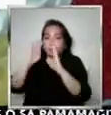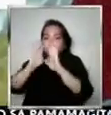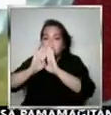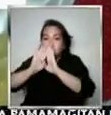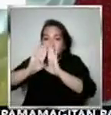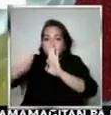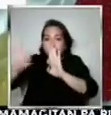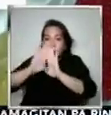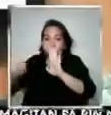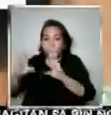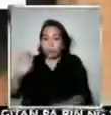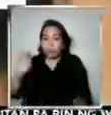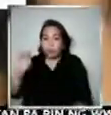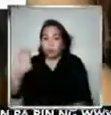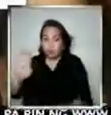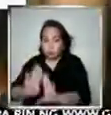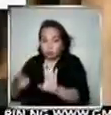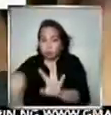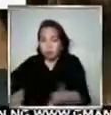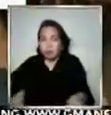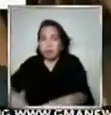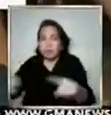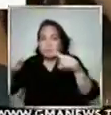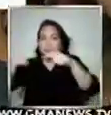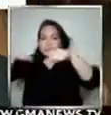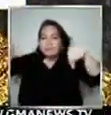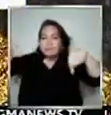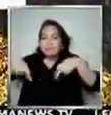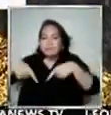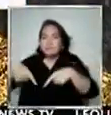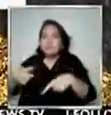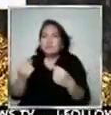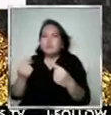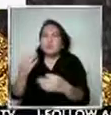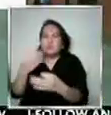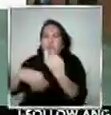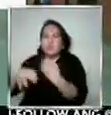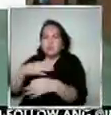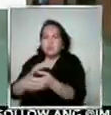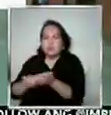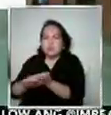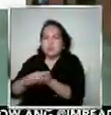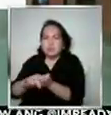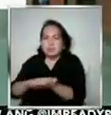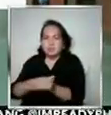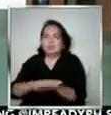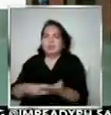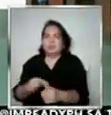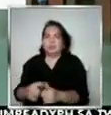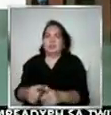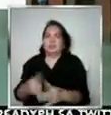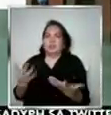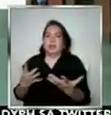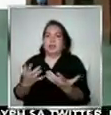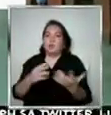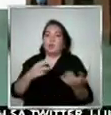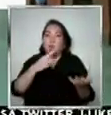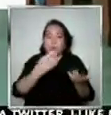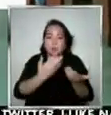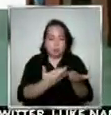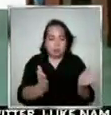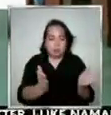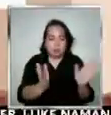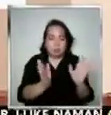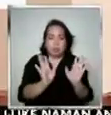hindi lalagyan ng laman. Bawal din ang paghawak o pagpunas sa mga imahin. Magkakaroon din daw ng 30 minutong pagitan